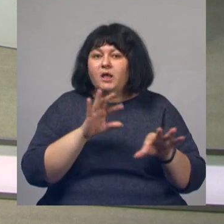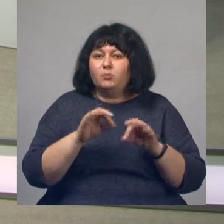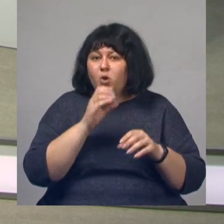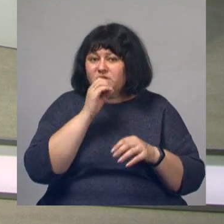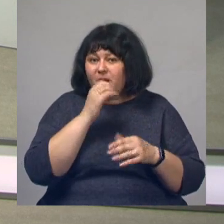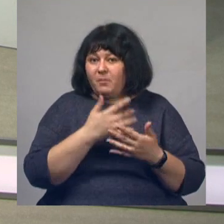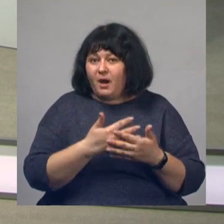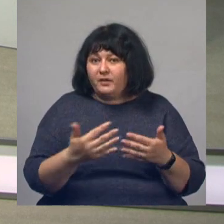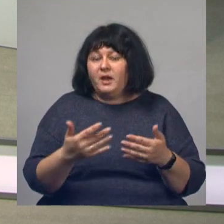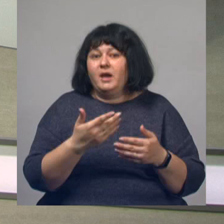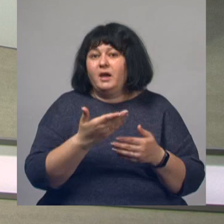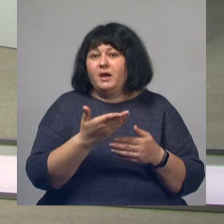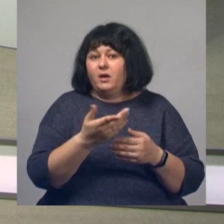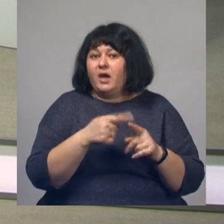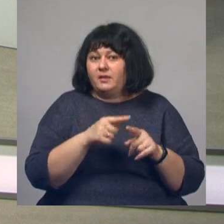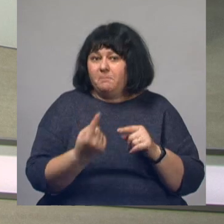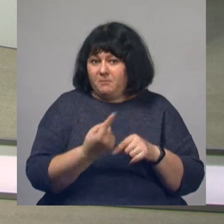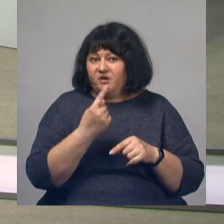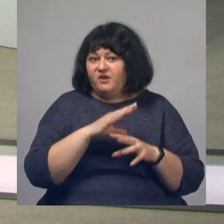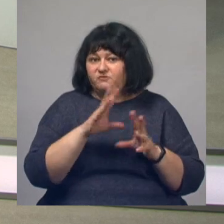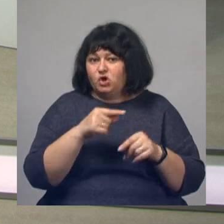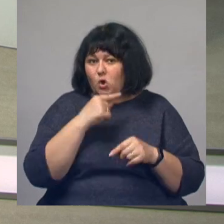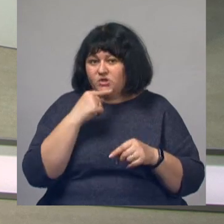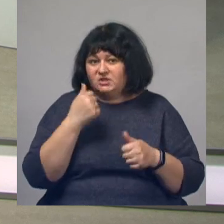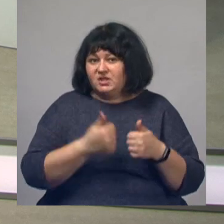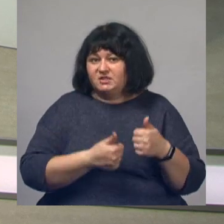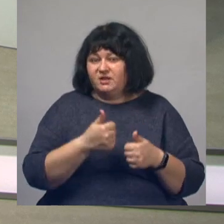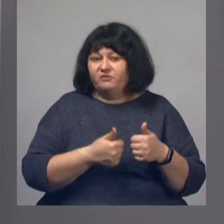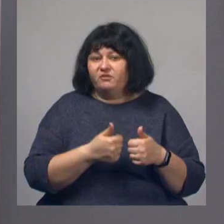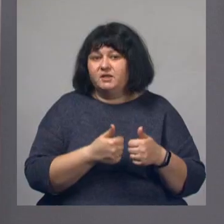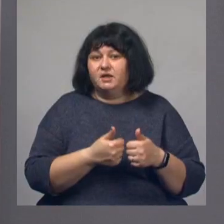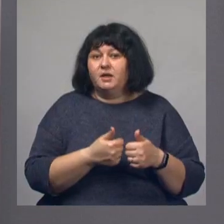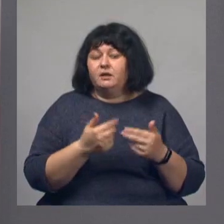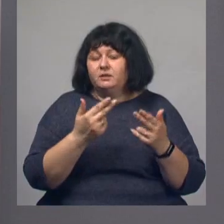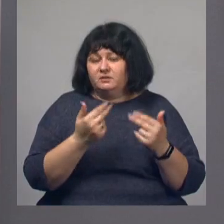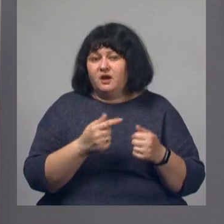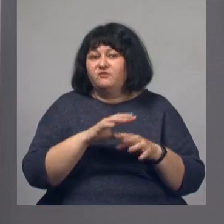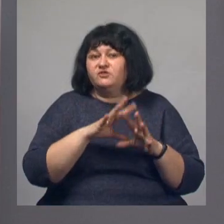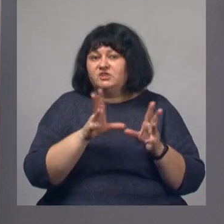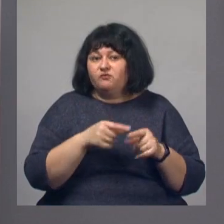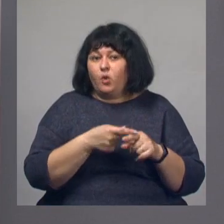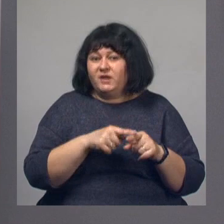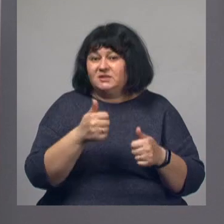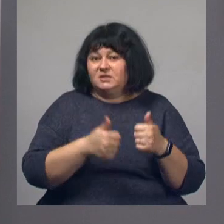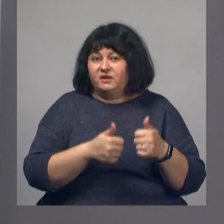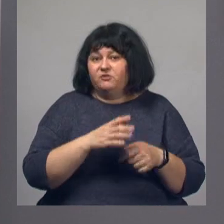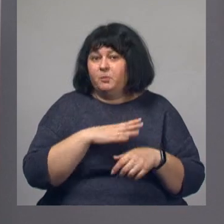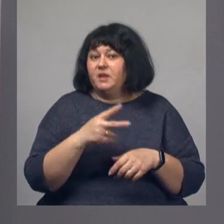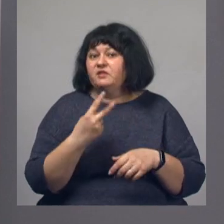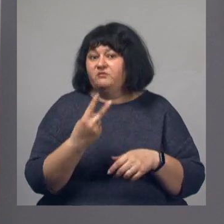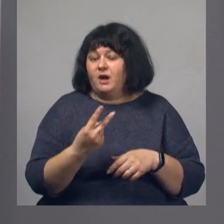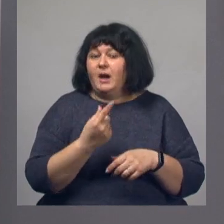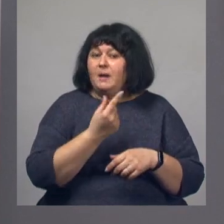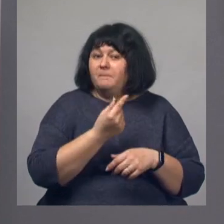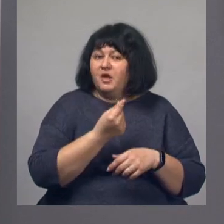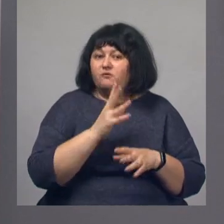эти соревнования. Я же правильно понимаю, что это у нее первые всероссийские состязания? Да, совершенно верно. Да? У нее вообще всего было, вот этих соревнований было два. Одни